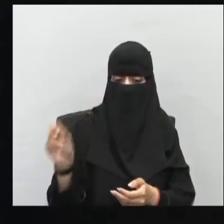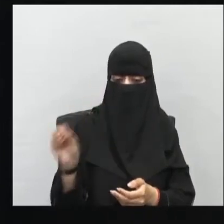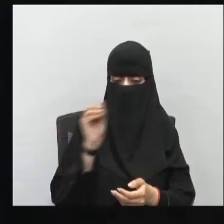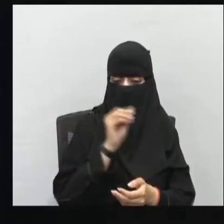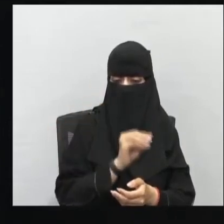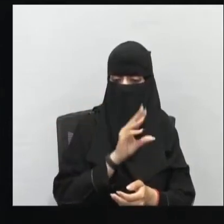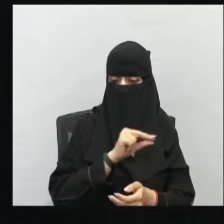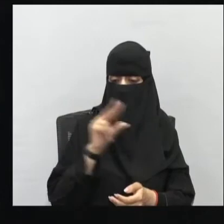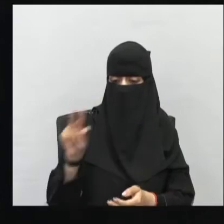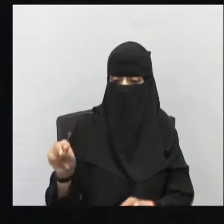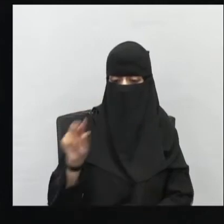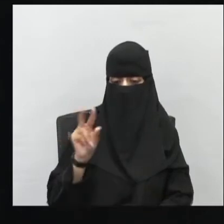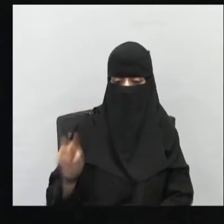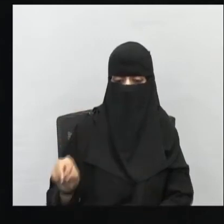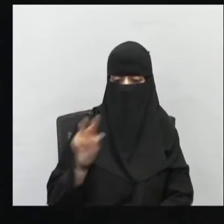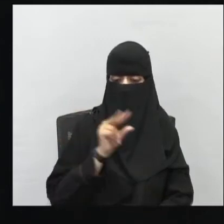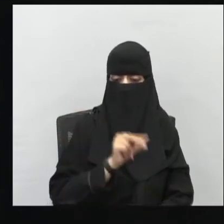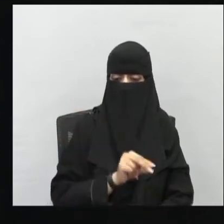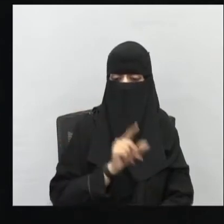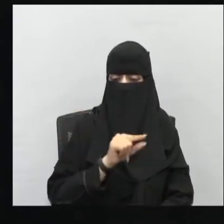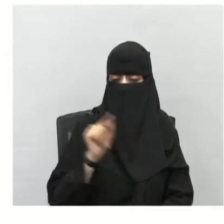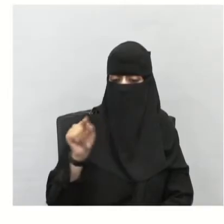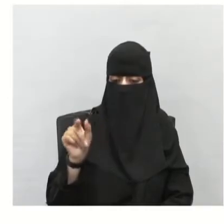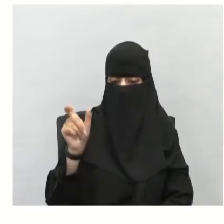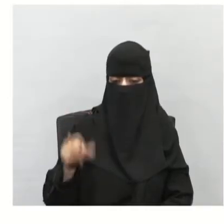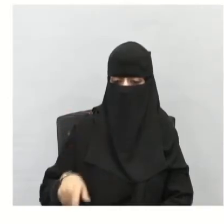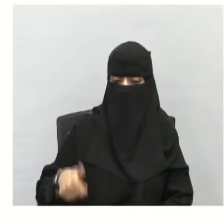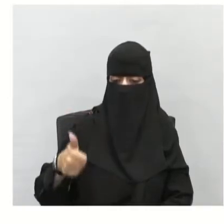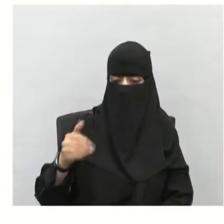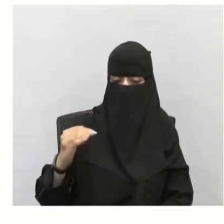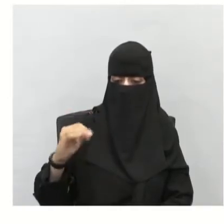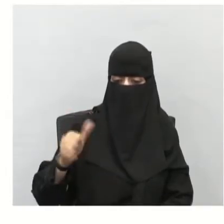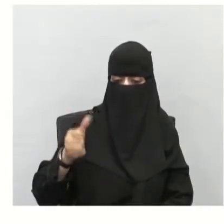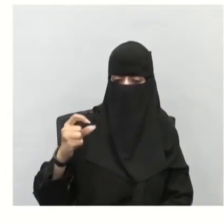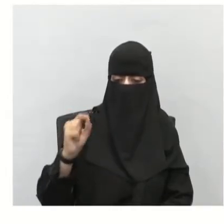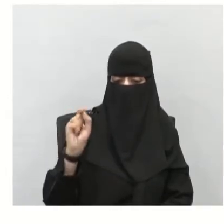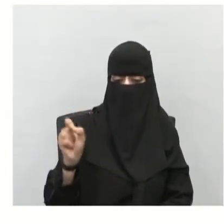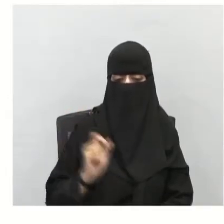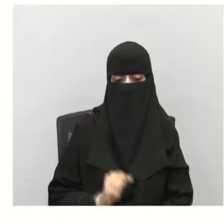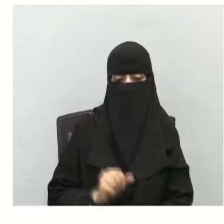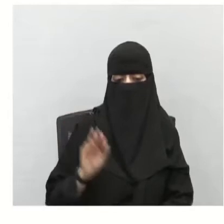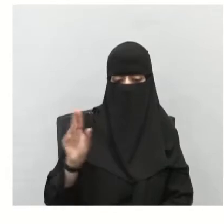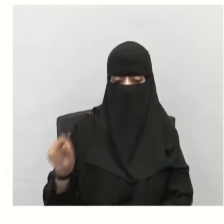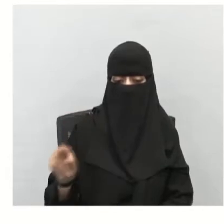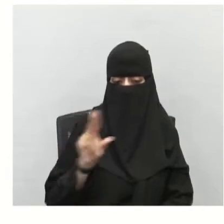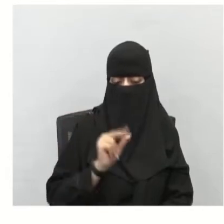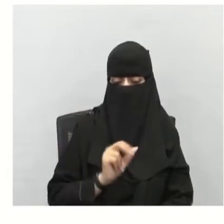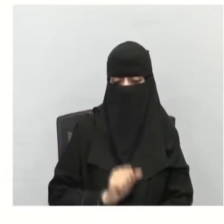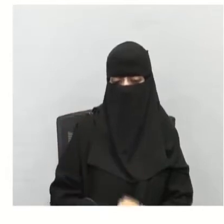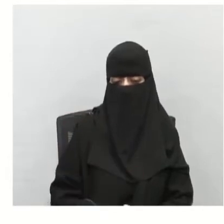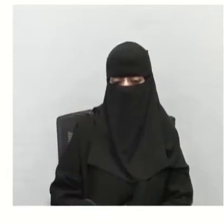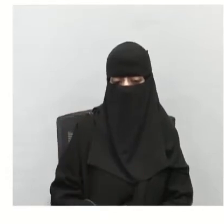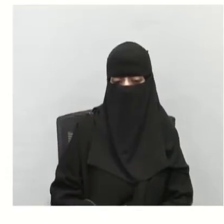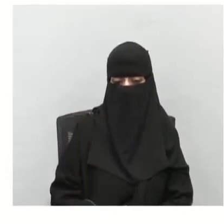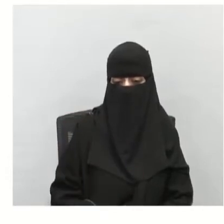نفسه، أيضا هنا العدد نفسه وفي الآحاد 0، وهنا العدد نفسه وفي الآحاد 0، وأيضا هنا العدد نفسه وهنا